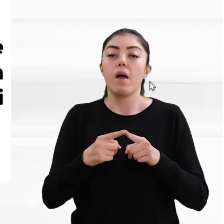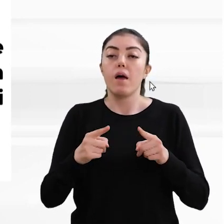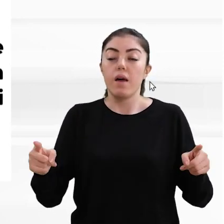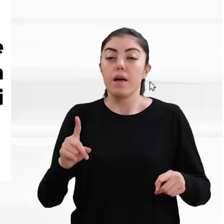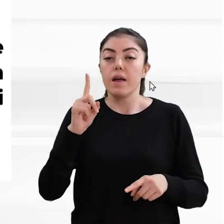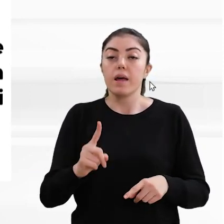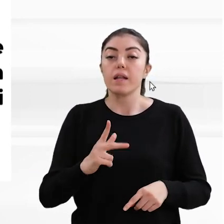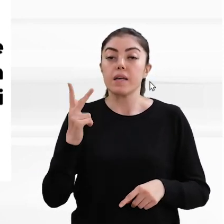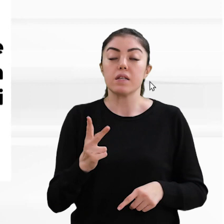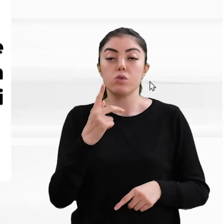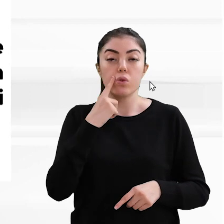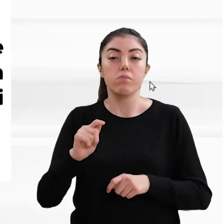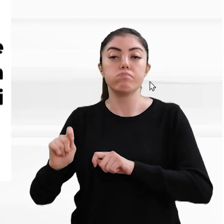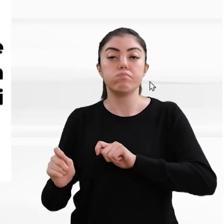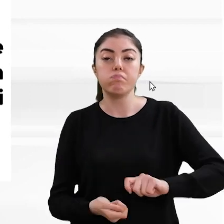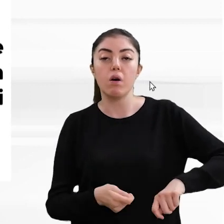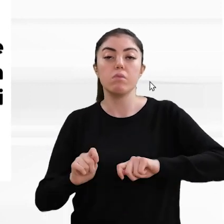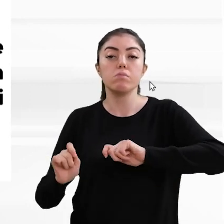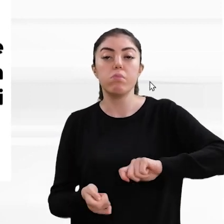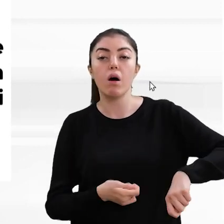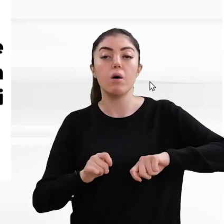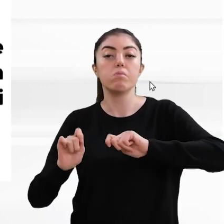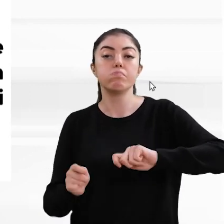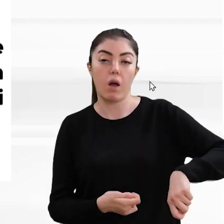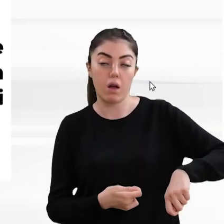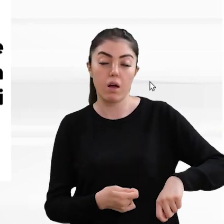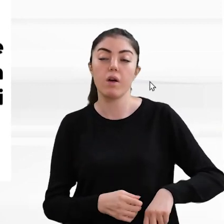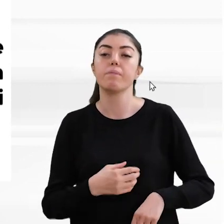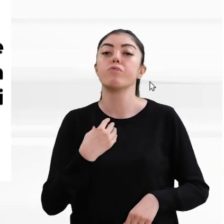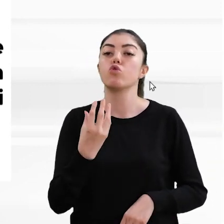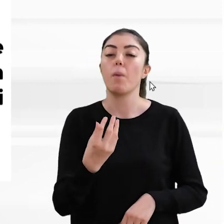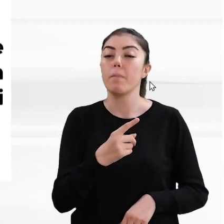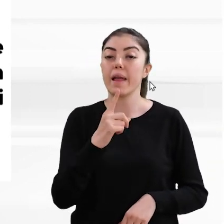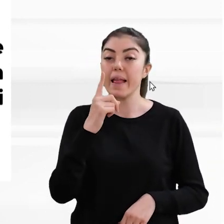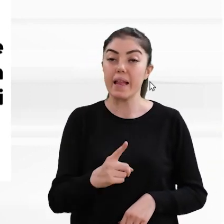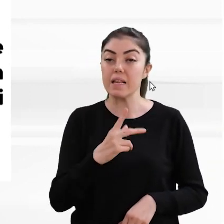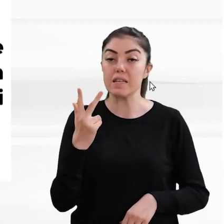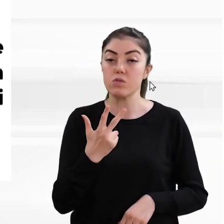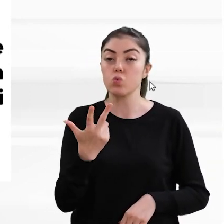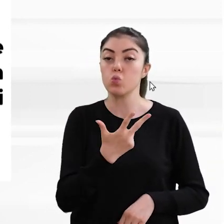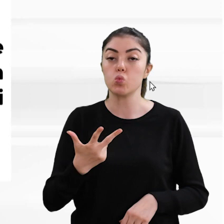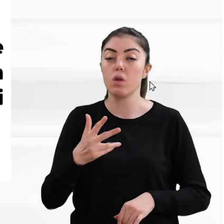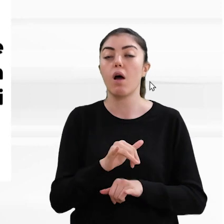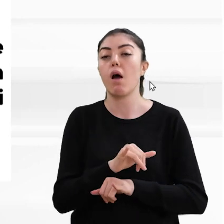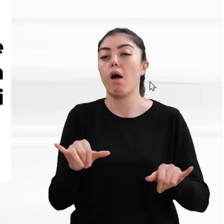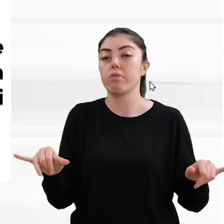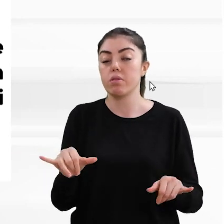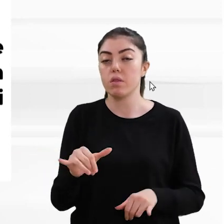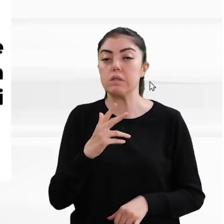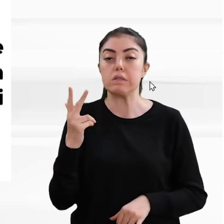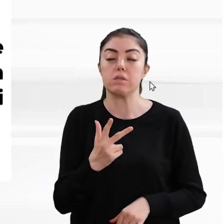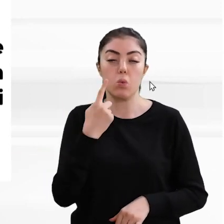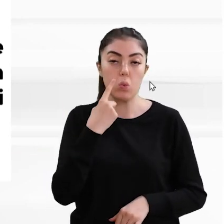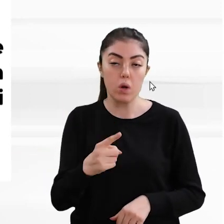doğrultularında ilk hız kazandıracak biçimde vurmaktadır. Oyuncunun topa verdiği ilk hızın 3 durumda da aynı büyüklükte olduğu bilindiğine